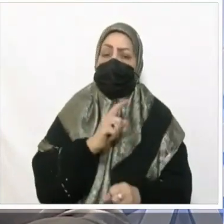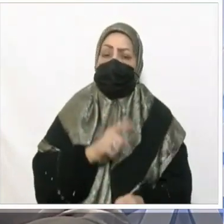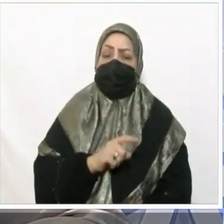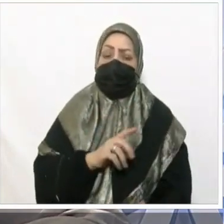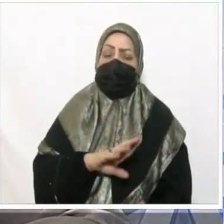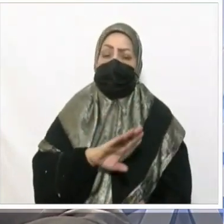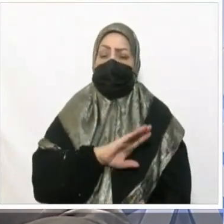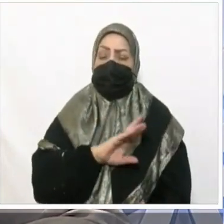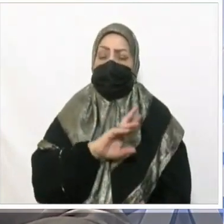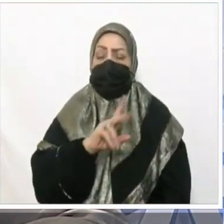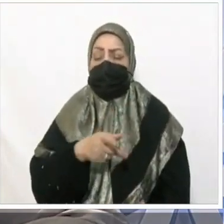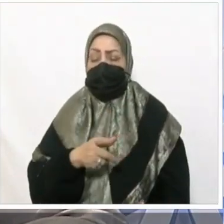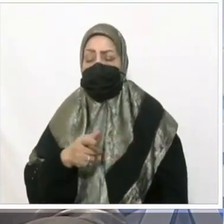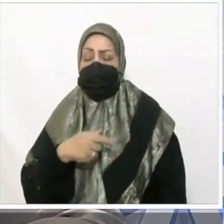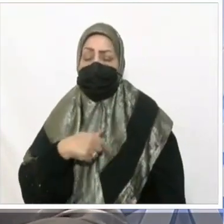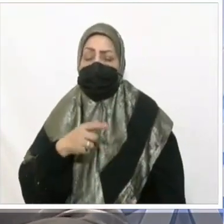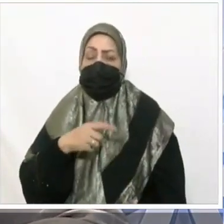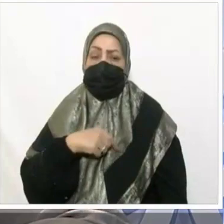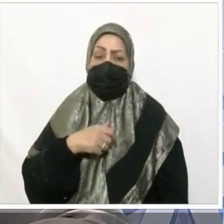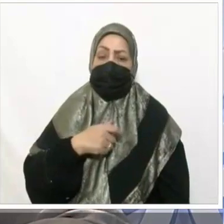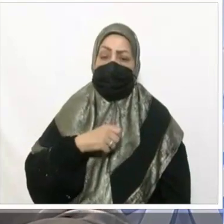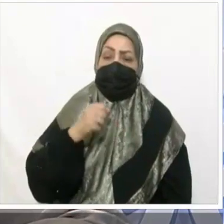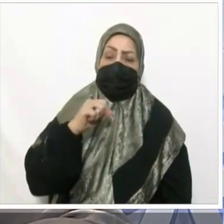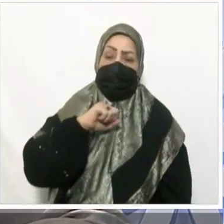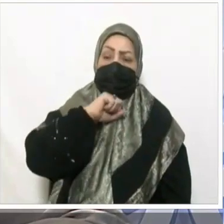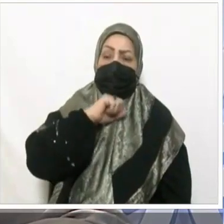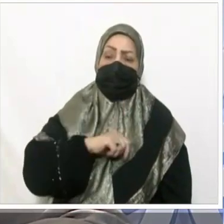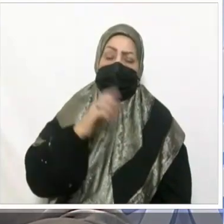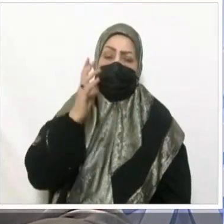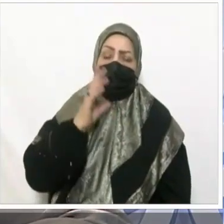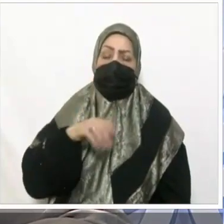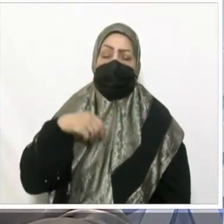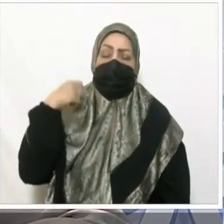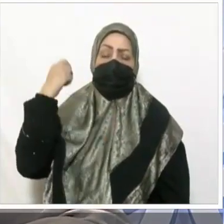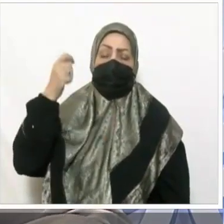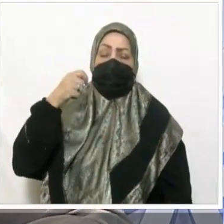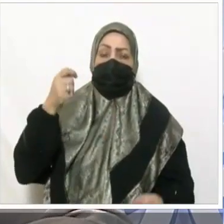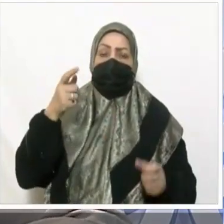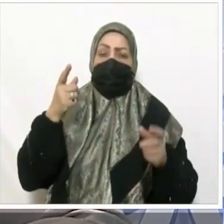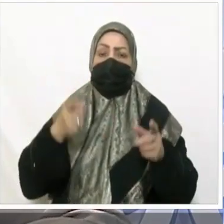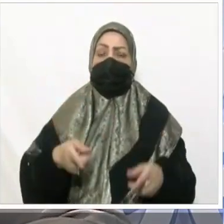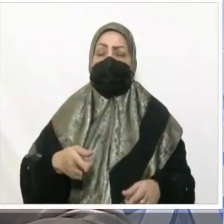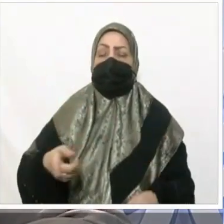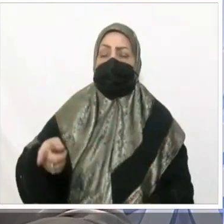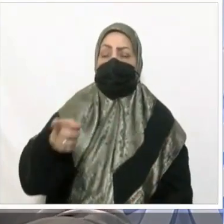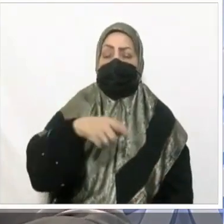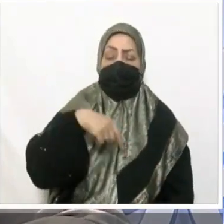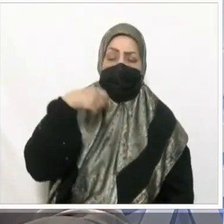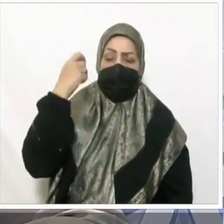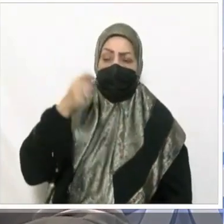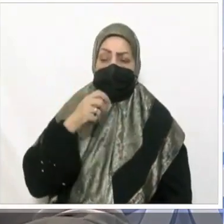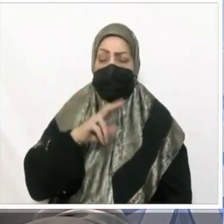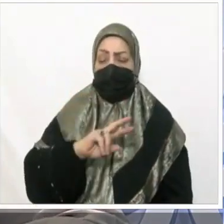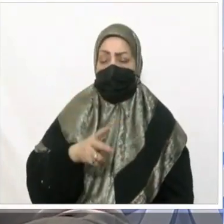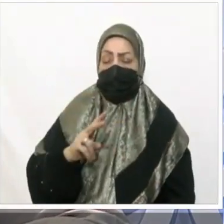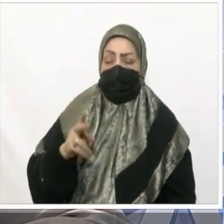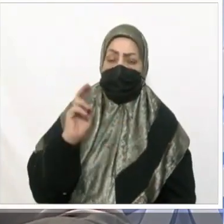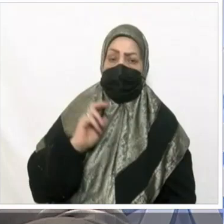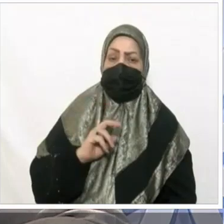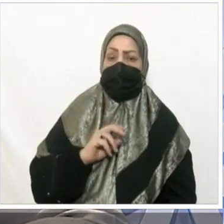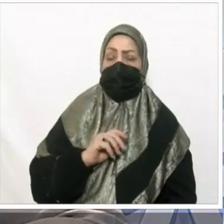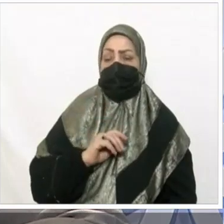الغنم قبل النبوة لأهل قريش، لأهل مكة، والأنبياء كانوا أصحاب